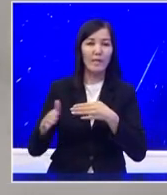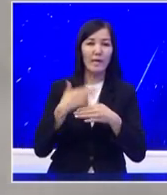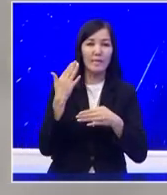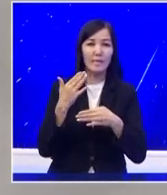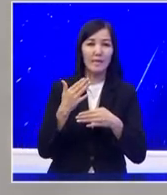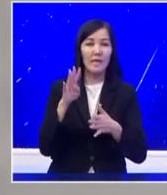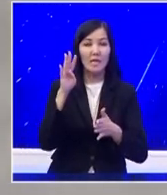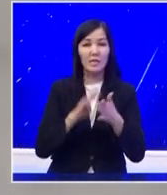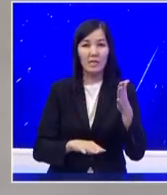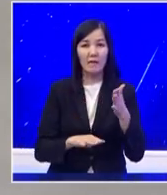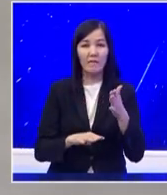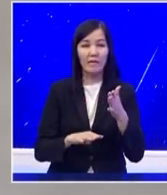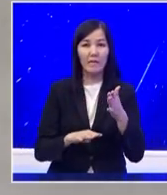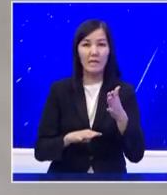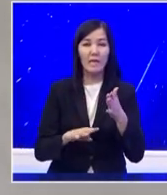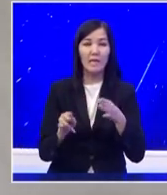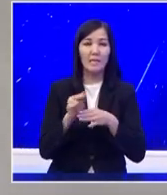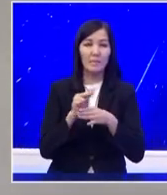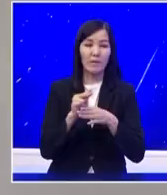виде штрафа, либо исправительной работы.